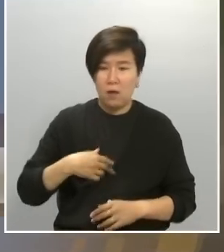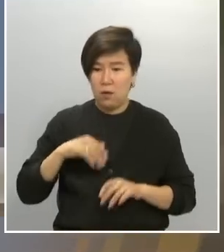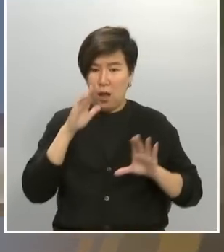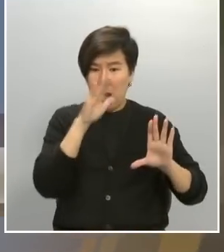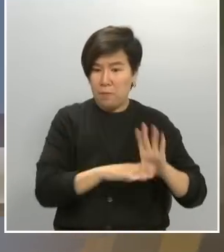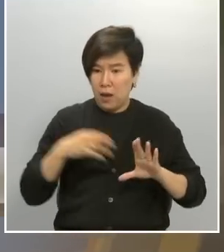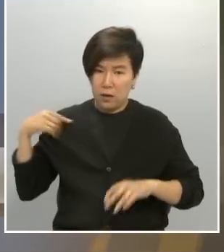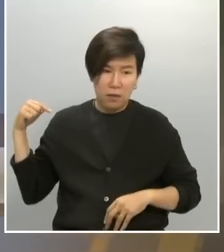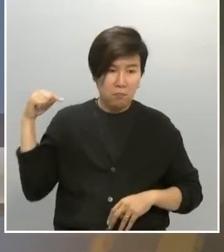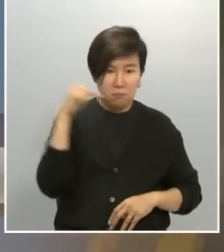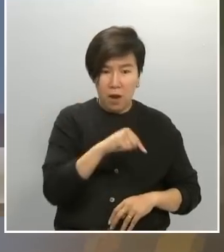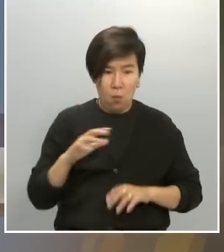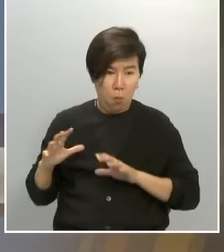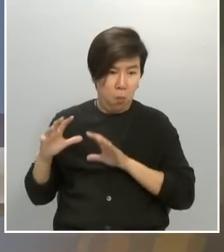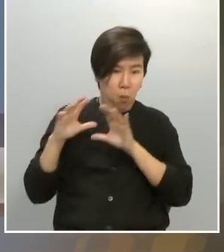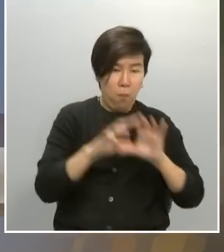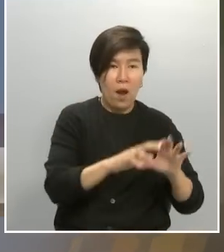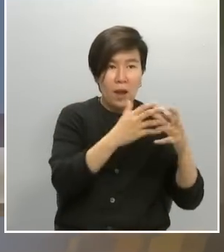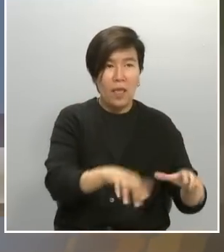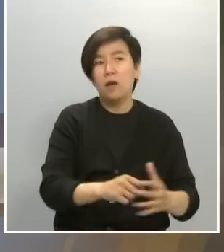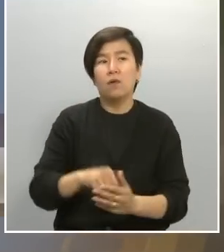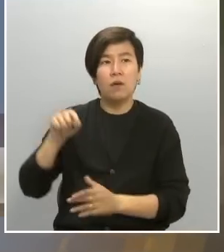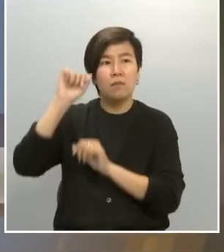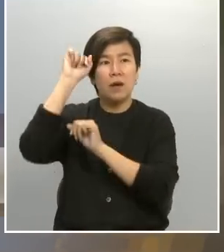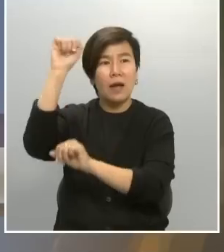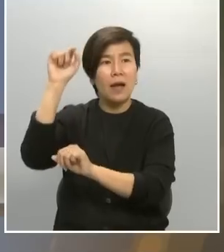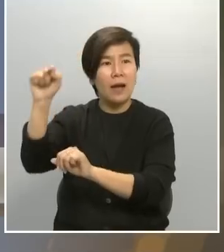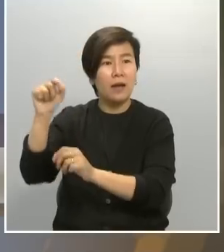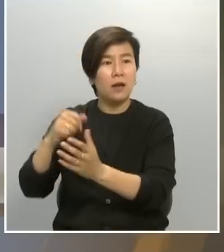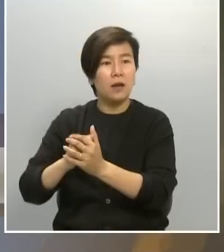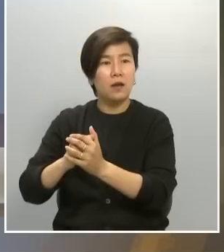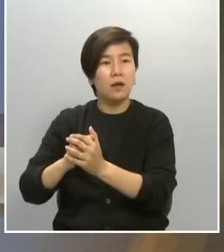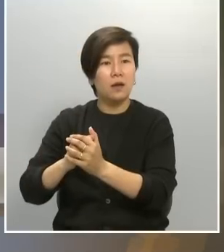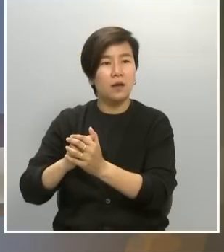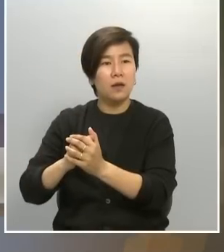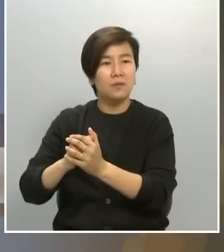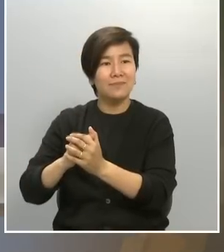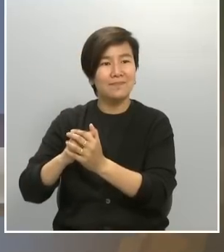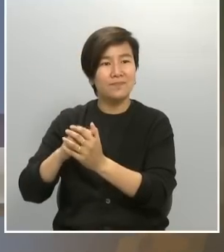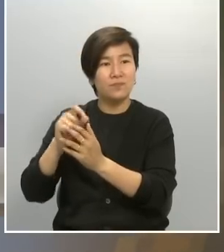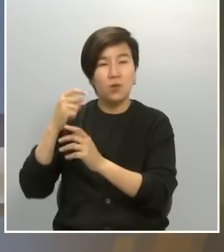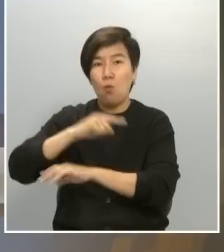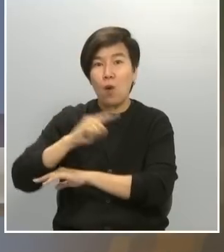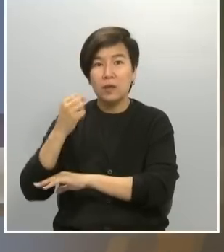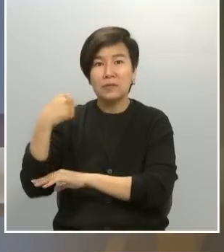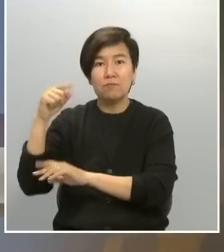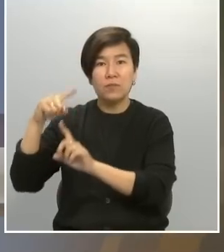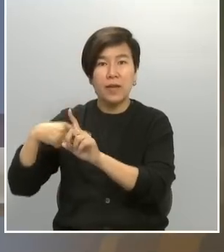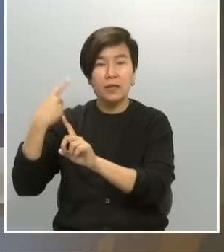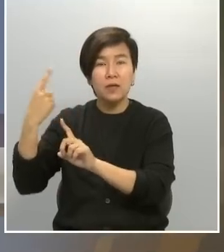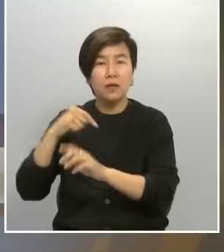มกราคมนะคะตัวเลขที่เขียนว่า10มกราแต่ประกาศยกเลิกการจัดงานเมื่อวานนี้20มกราคม ขณะ